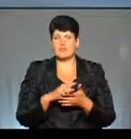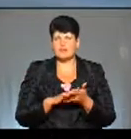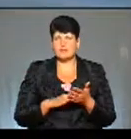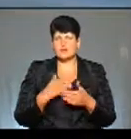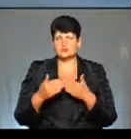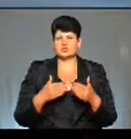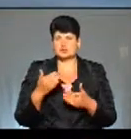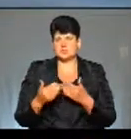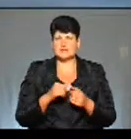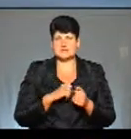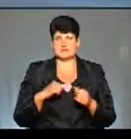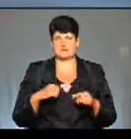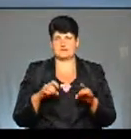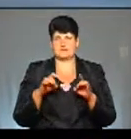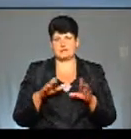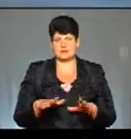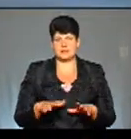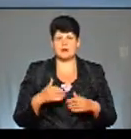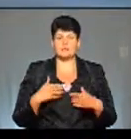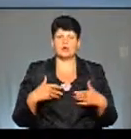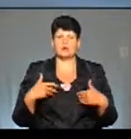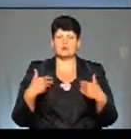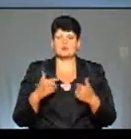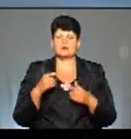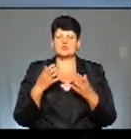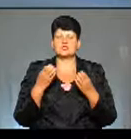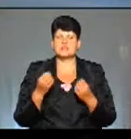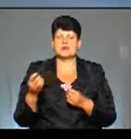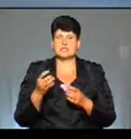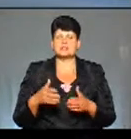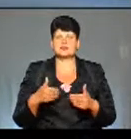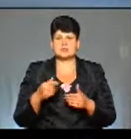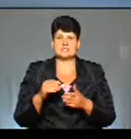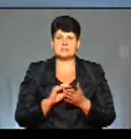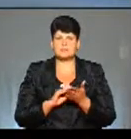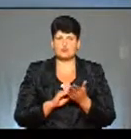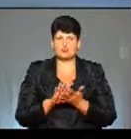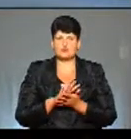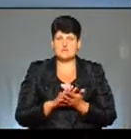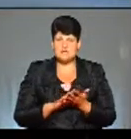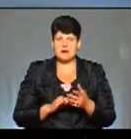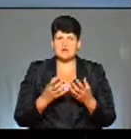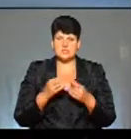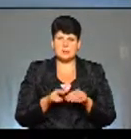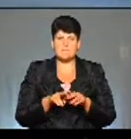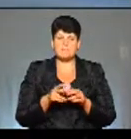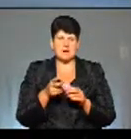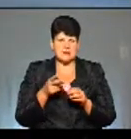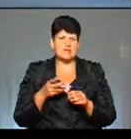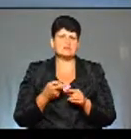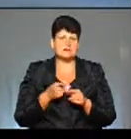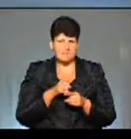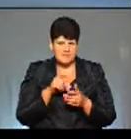щось самі вирішувати. Хоча я їм порекомендувала ще раз звернутися з письмовою заявою, крім того, ми паралельно будемо так само це питання